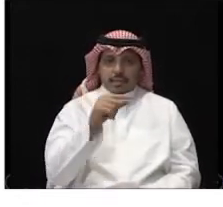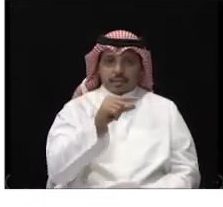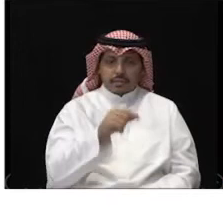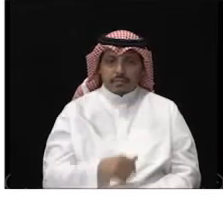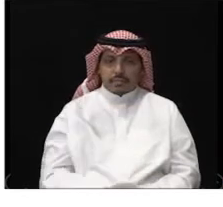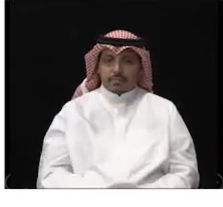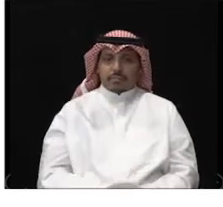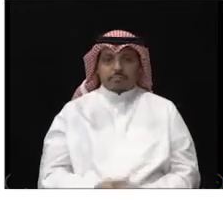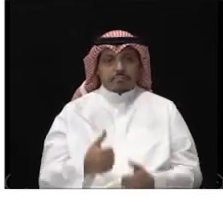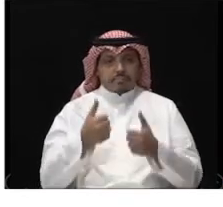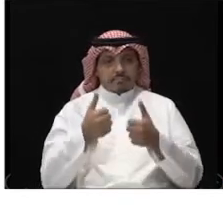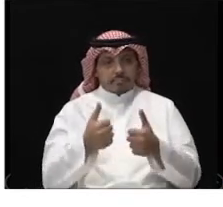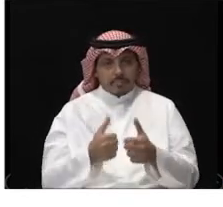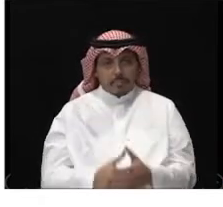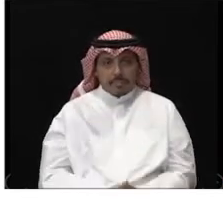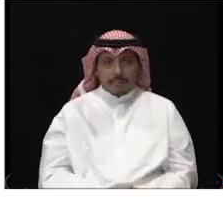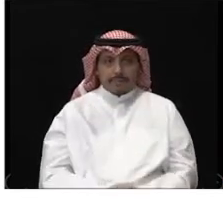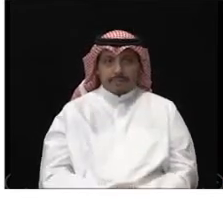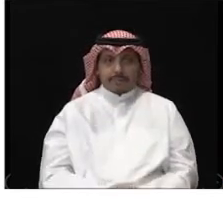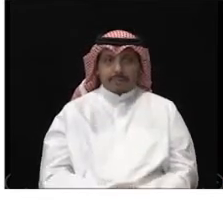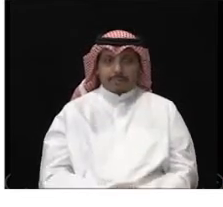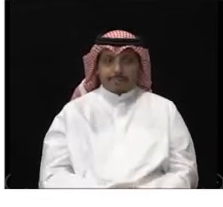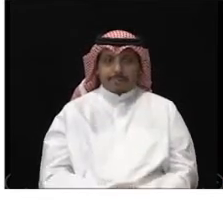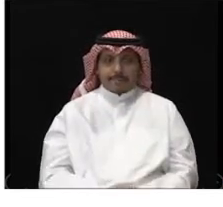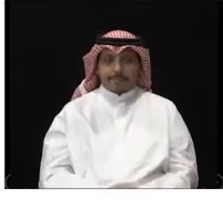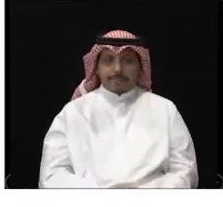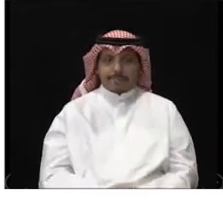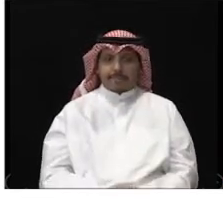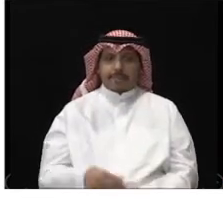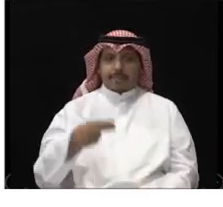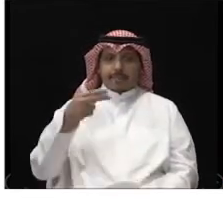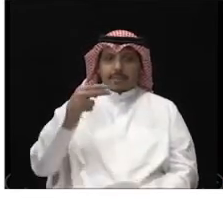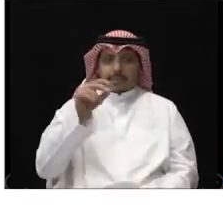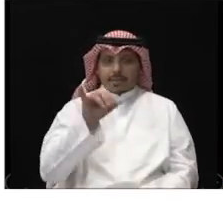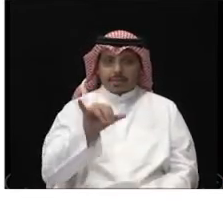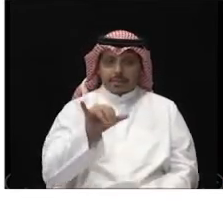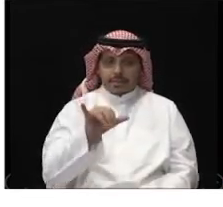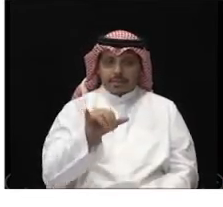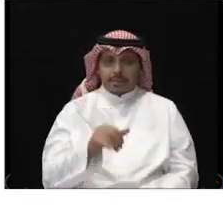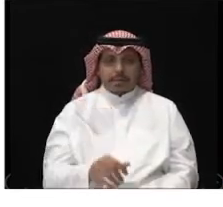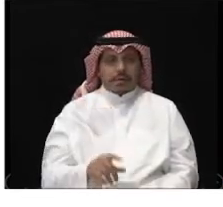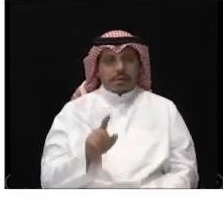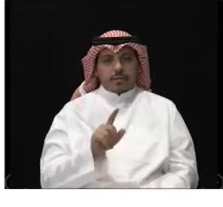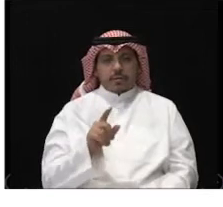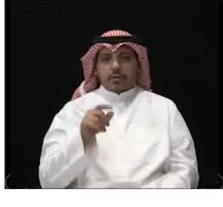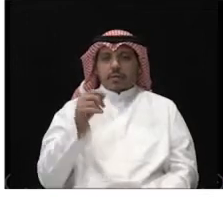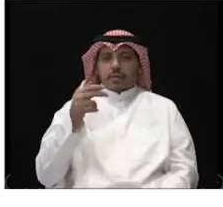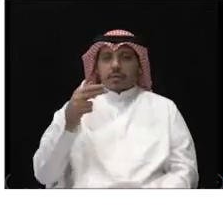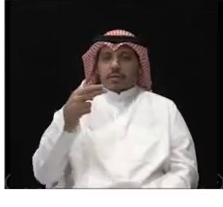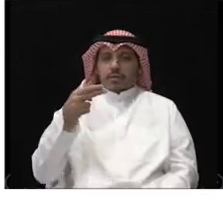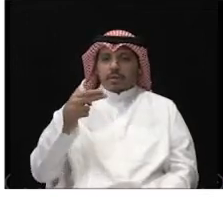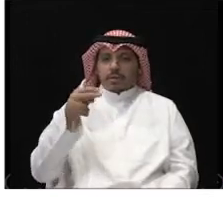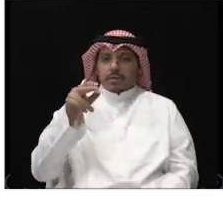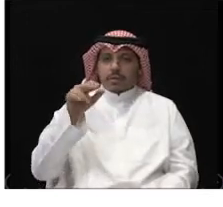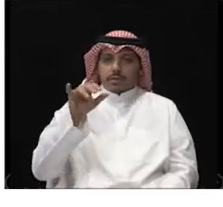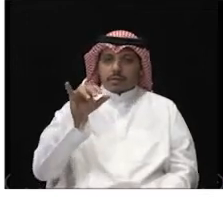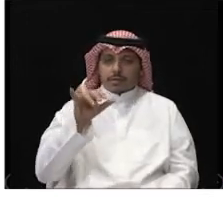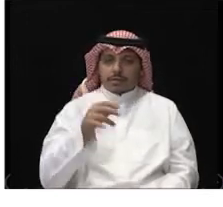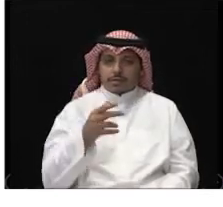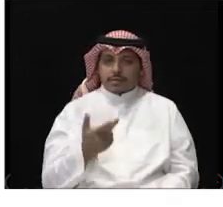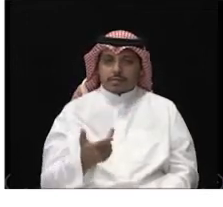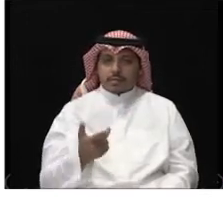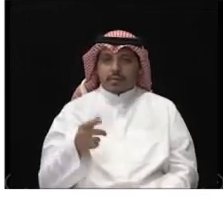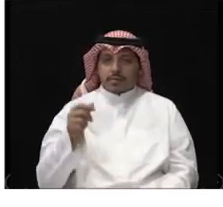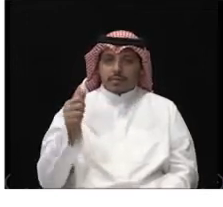أحسنتم. إذن نقول عي، لا نقول عيا، لا، هذا حرف المد، وحرف المد يمد الحرف الممدود